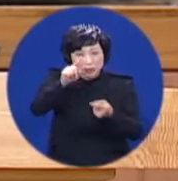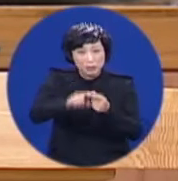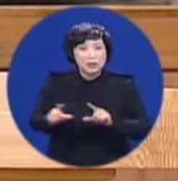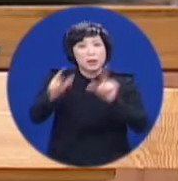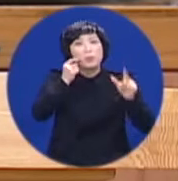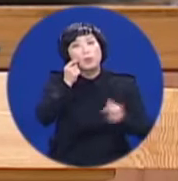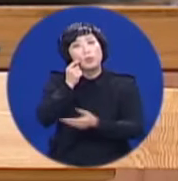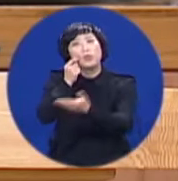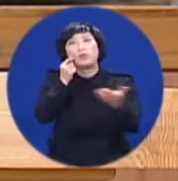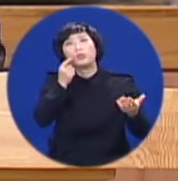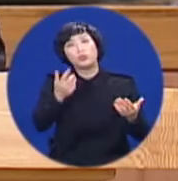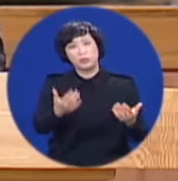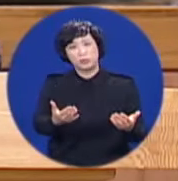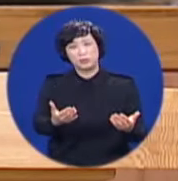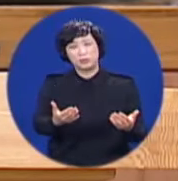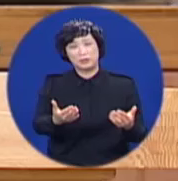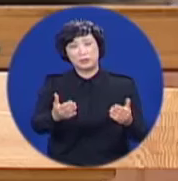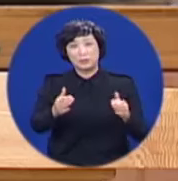못하는 사람은